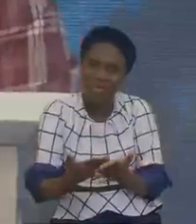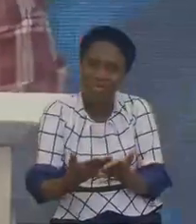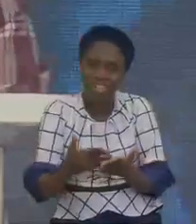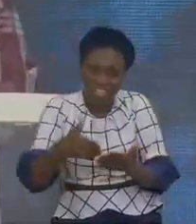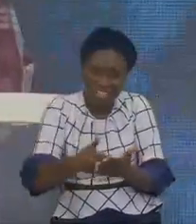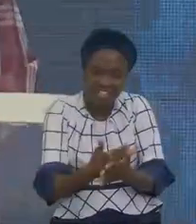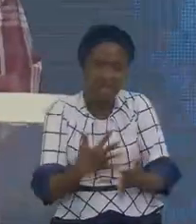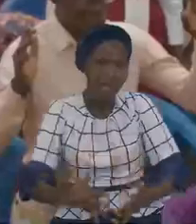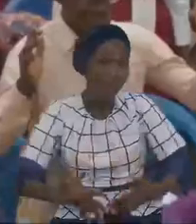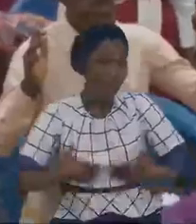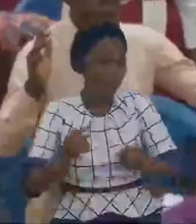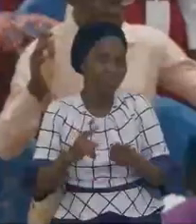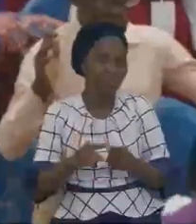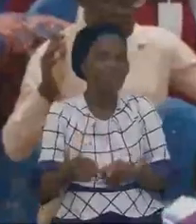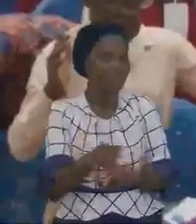Cette nouvelle vie est là.